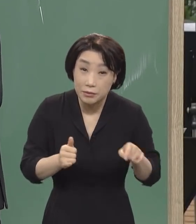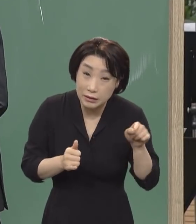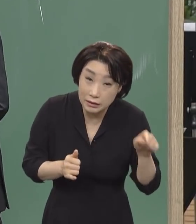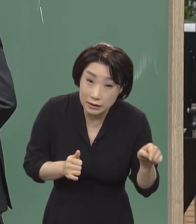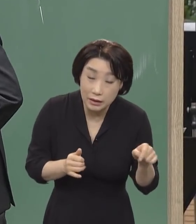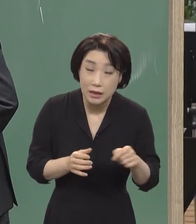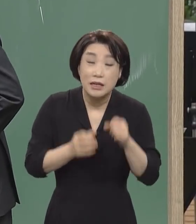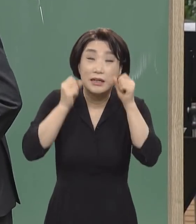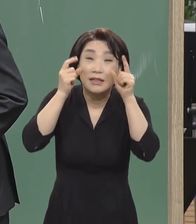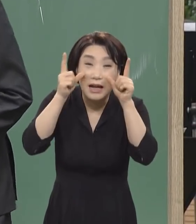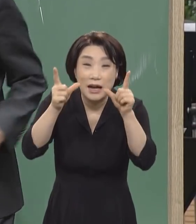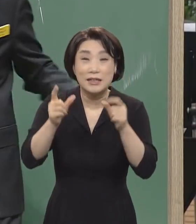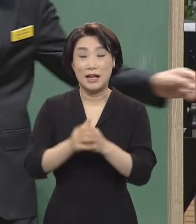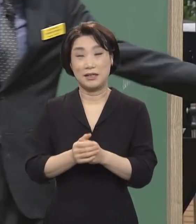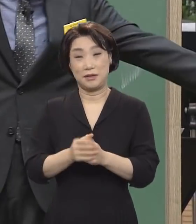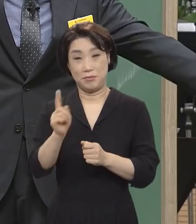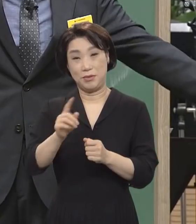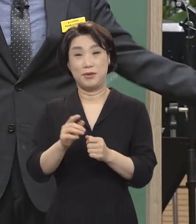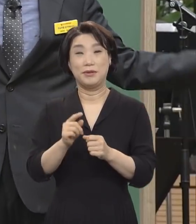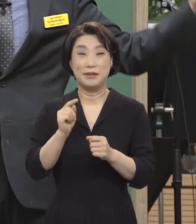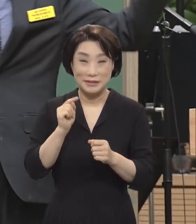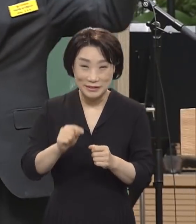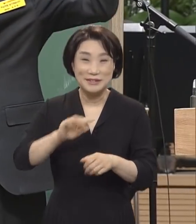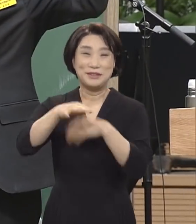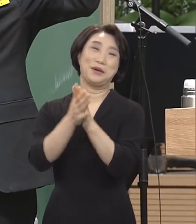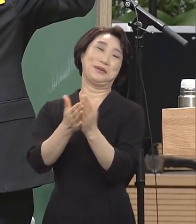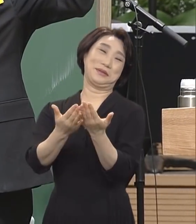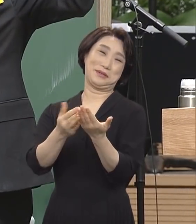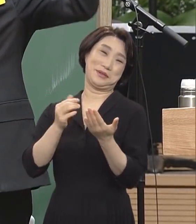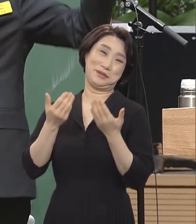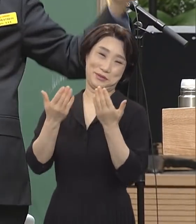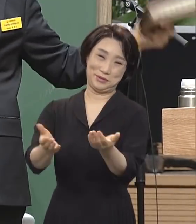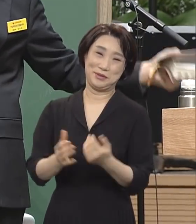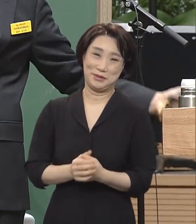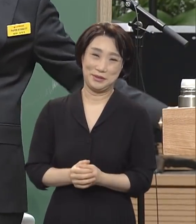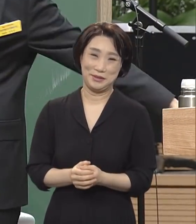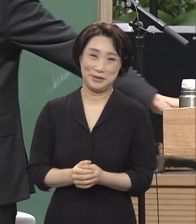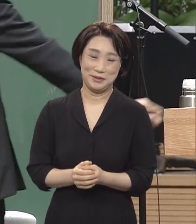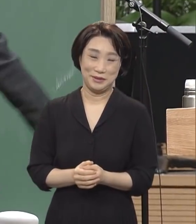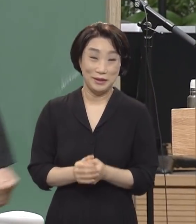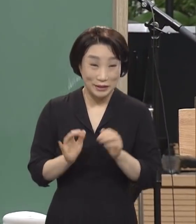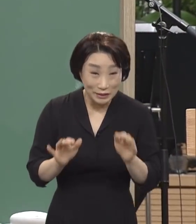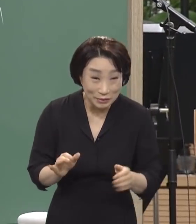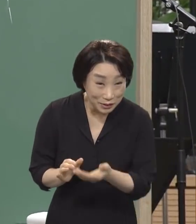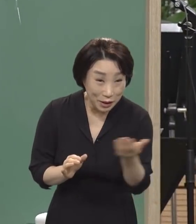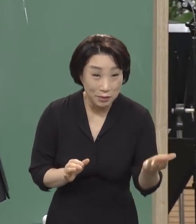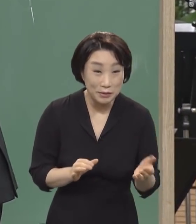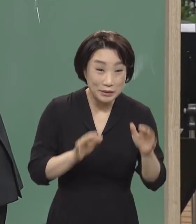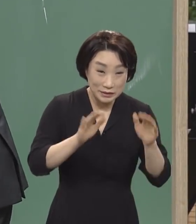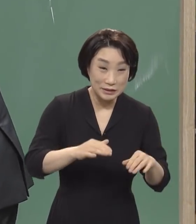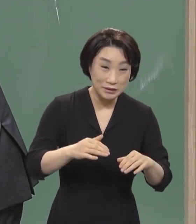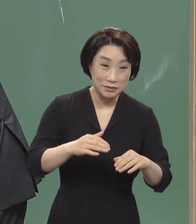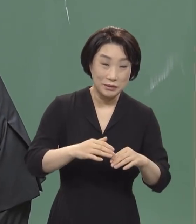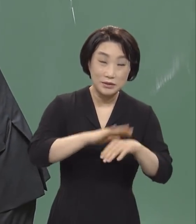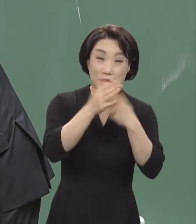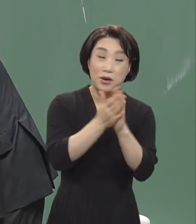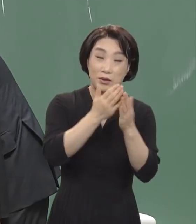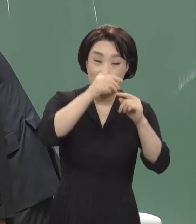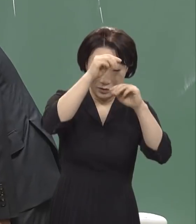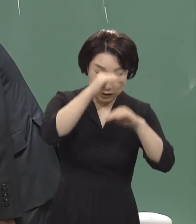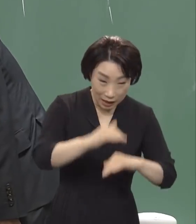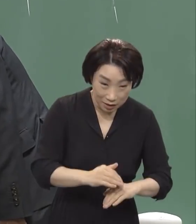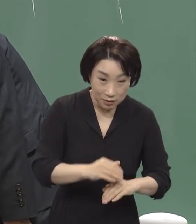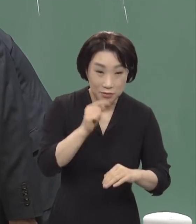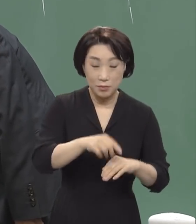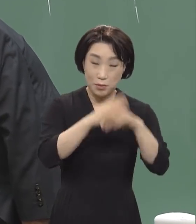깨닫게 하는 것이 성경이야. 아, 네. 그러면 여기까지 성경대로 띄니까